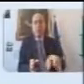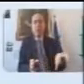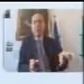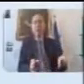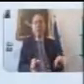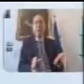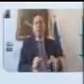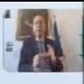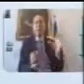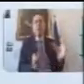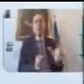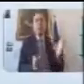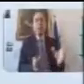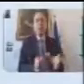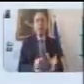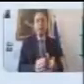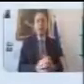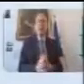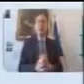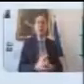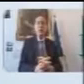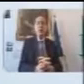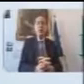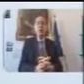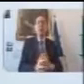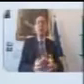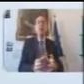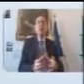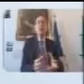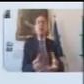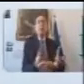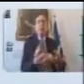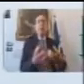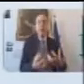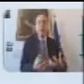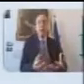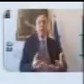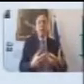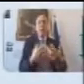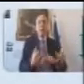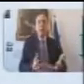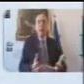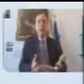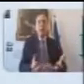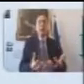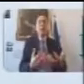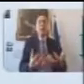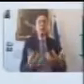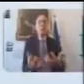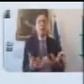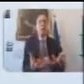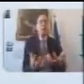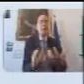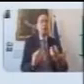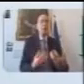questa garanzia che è stata data formalmente, così tanto per regolarità, verrà presa, verrà attuata e